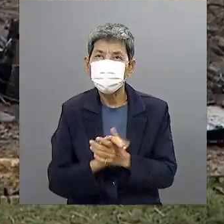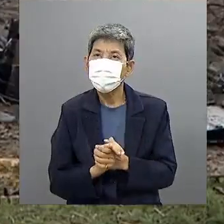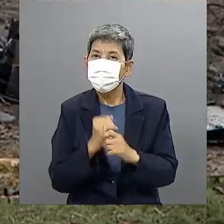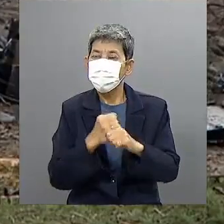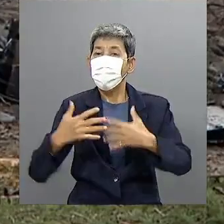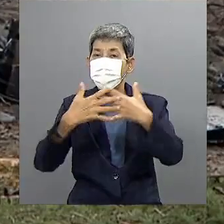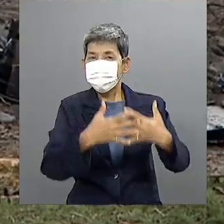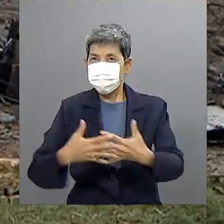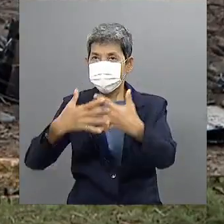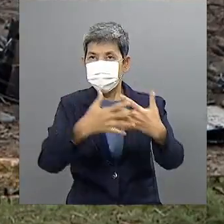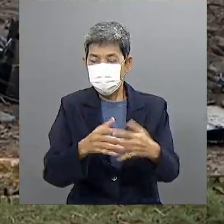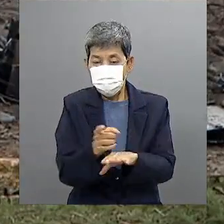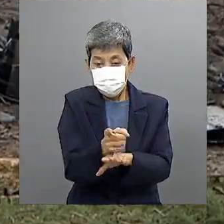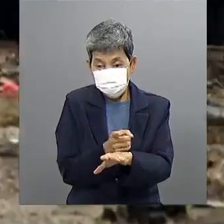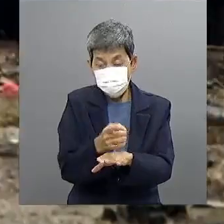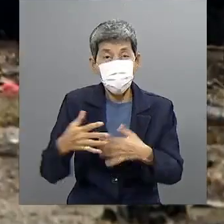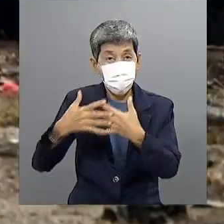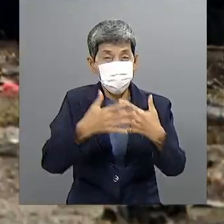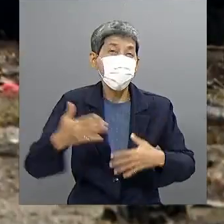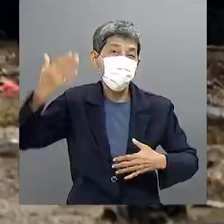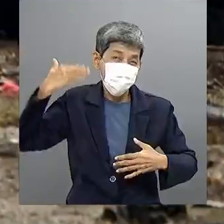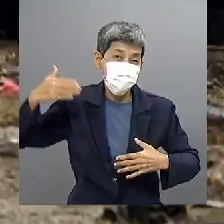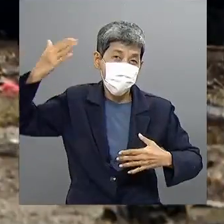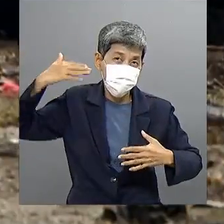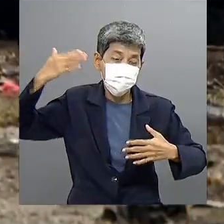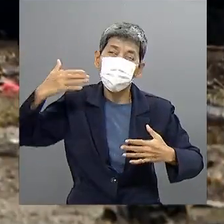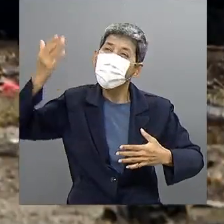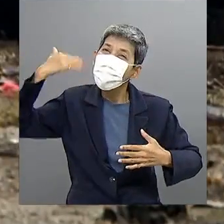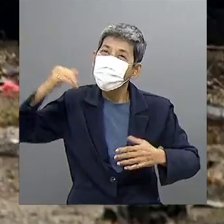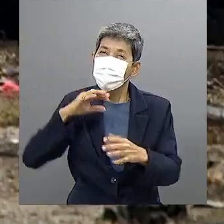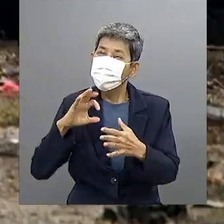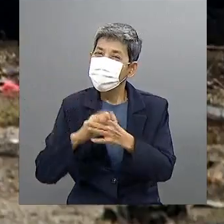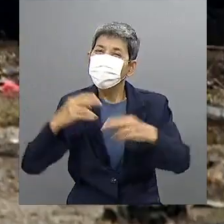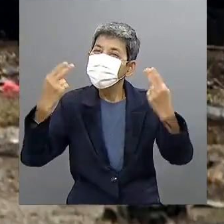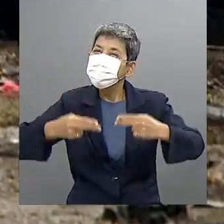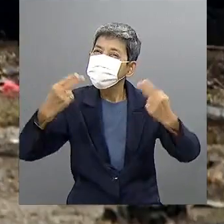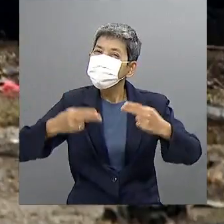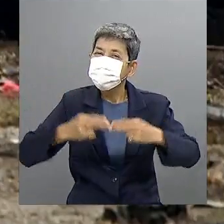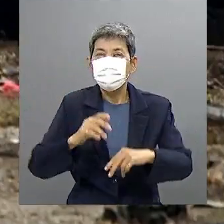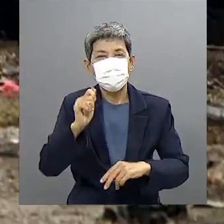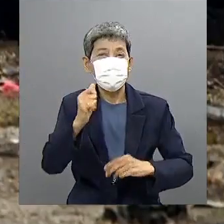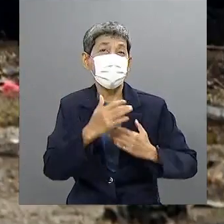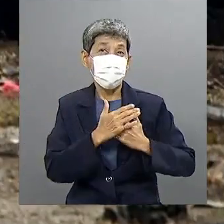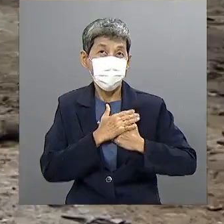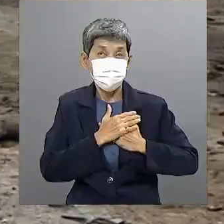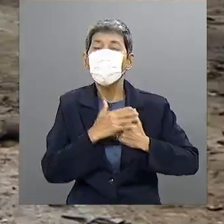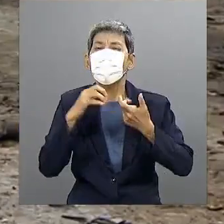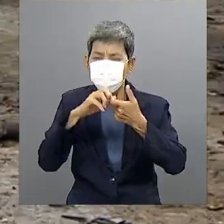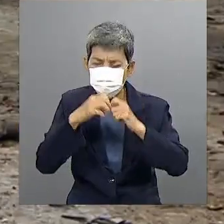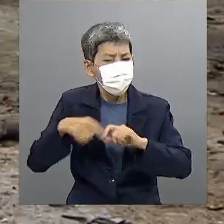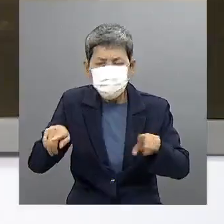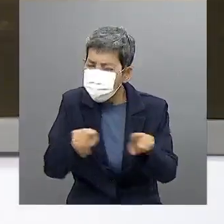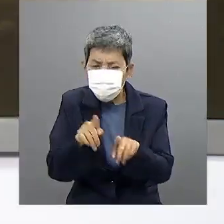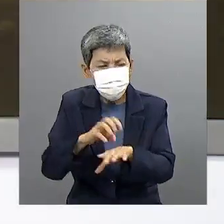ที่รถถังอเมริกันรุ่นเก่าๆเนี่ยตั้งแต่สมัยที่ใช้ในสงครามอิรักเนี่ยประสบปัญหาแบบนี้เช่นเดียวกัน